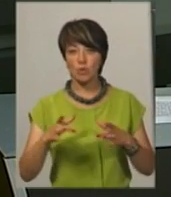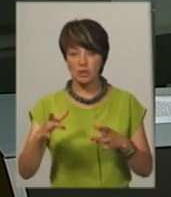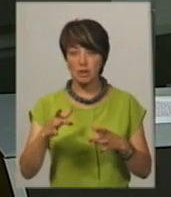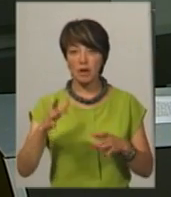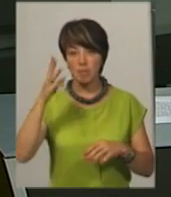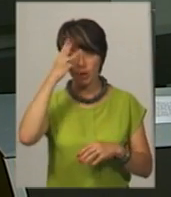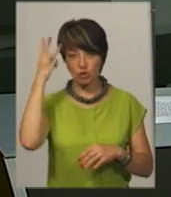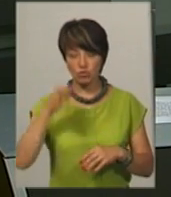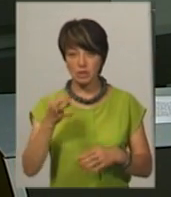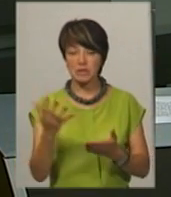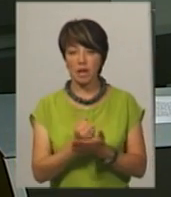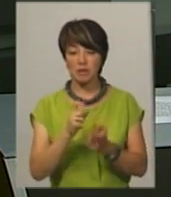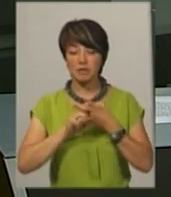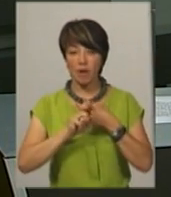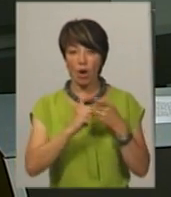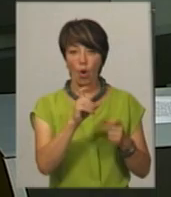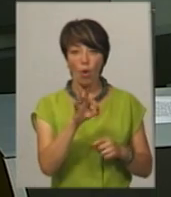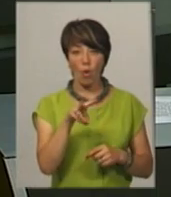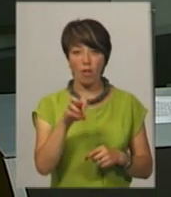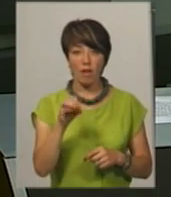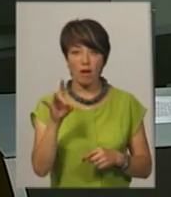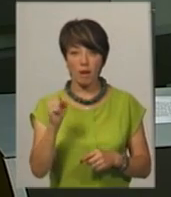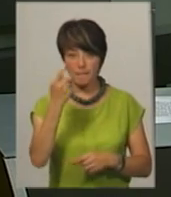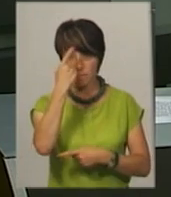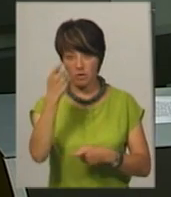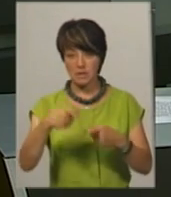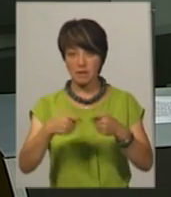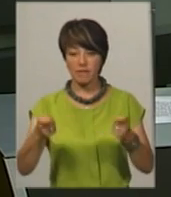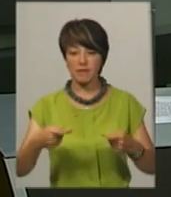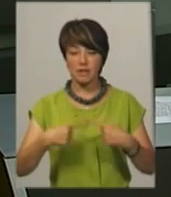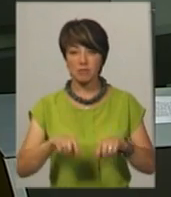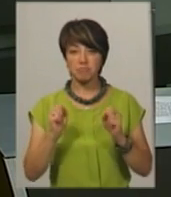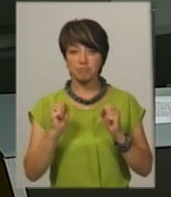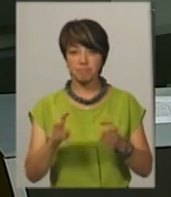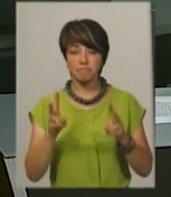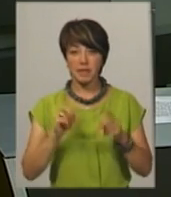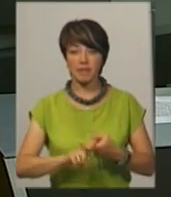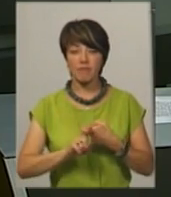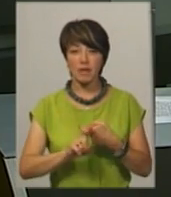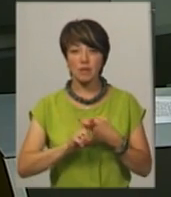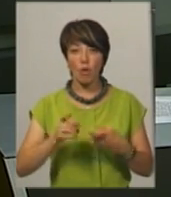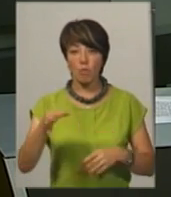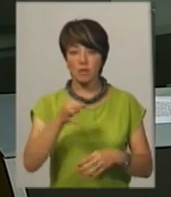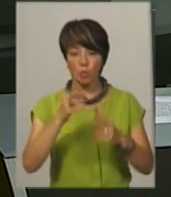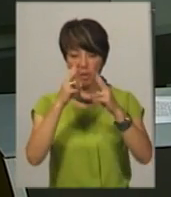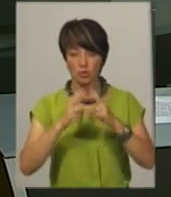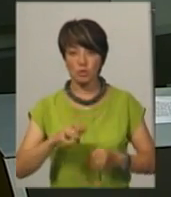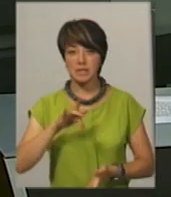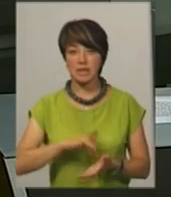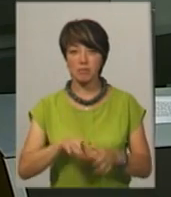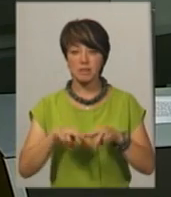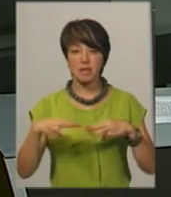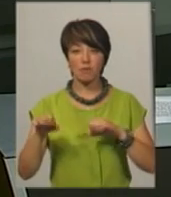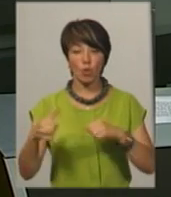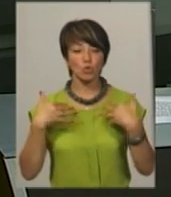збудник холери. Про це повідомив завідувач відділенням особливо небезпечних інфекцій Хмельницького обласного лабораторного центру